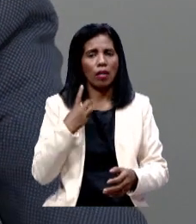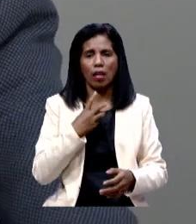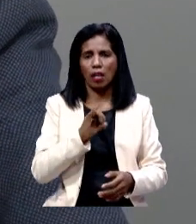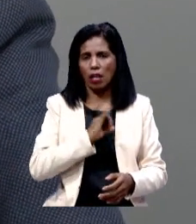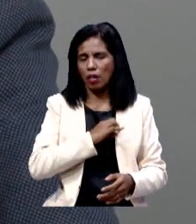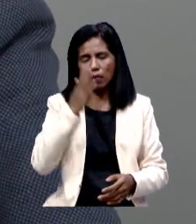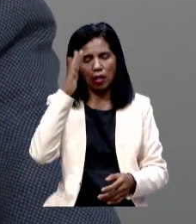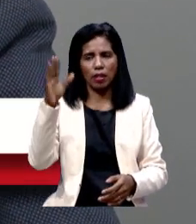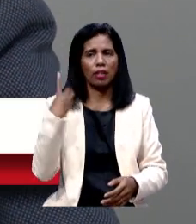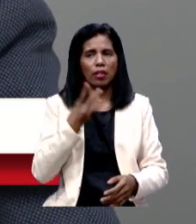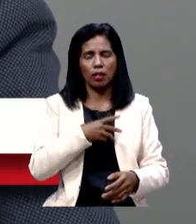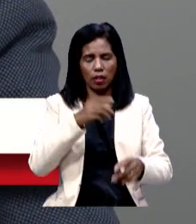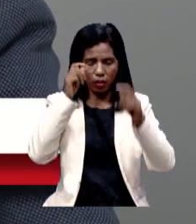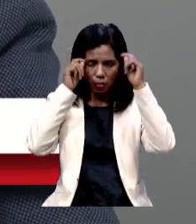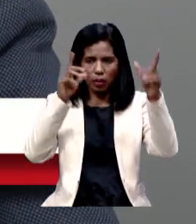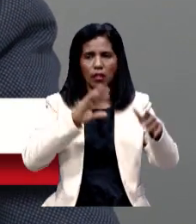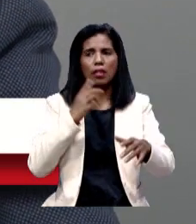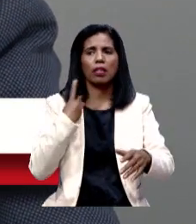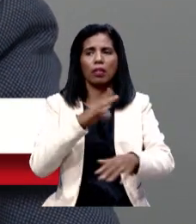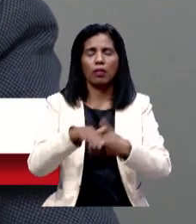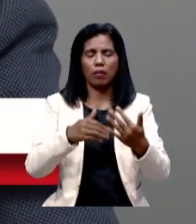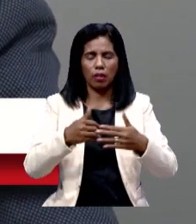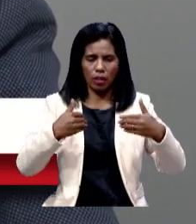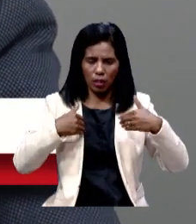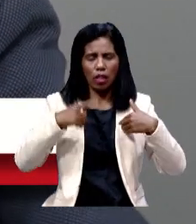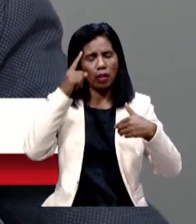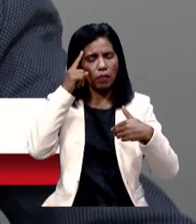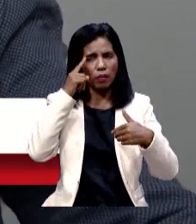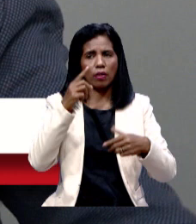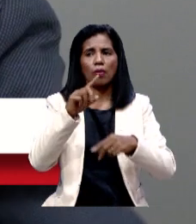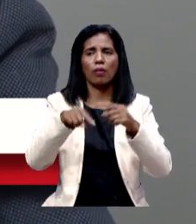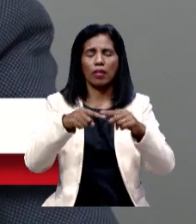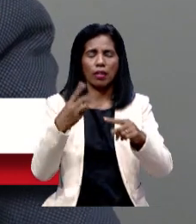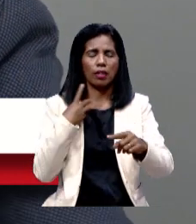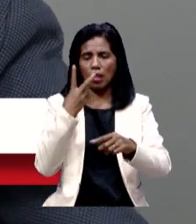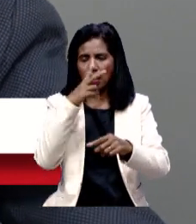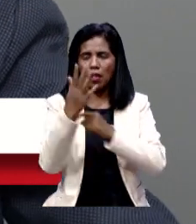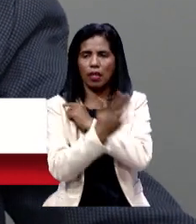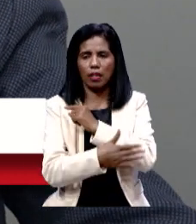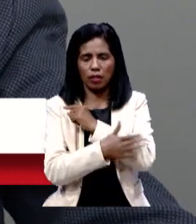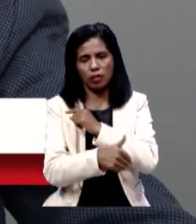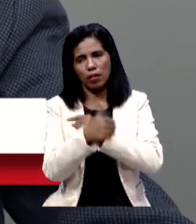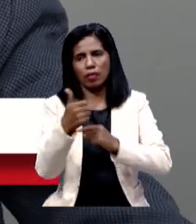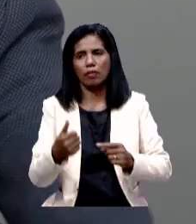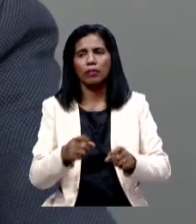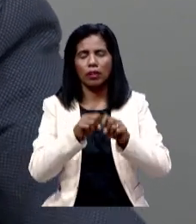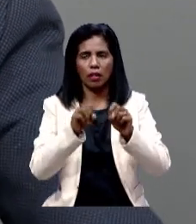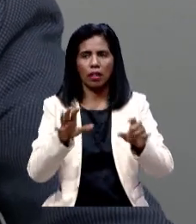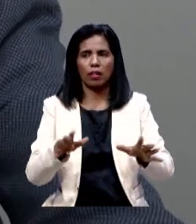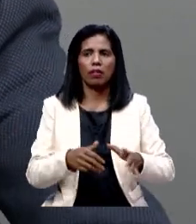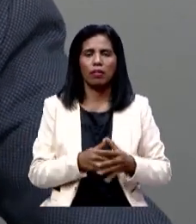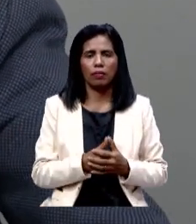ita nini ita nia ita hototo ne ia nia uno anuin kalae. Oin hira ita hare na saun sira seluk sira lakon det pontu ida detmo